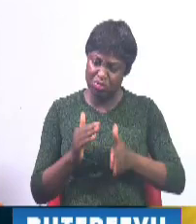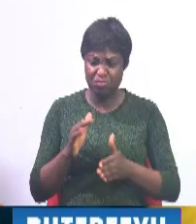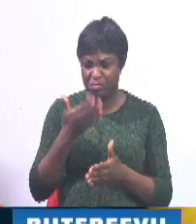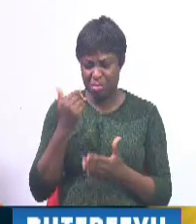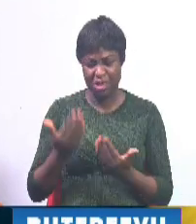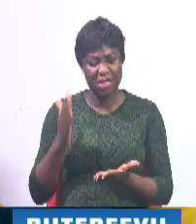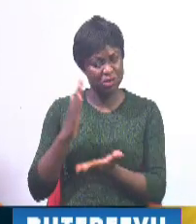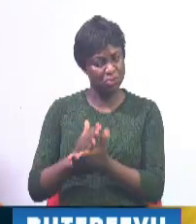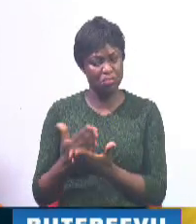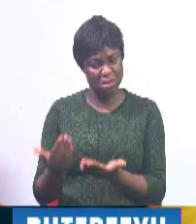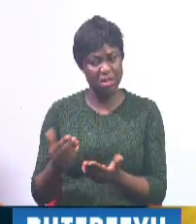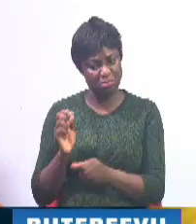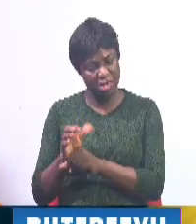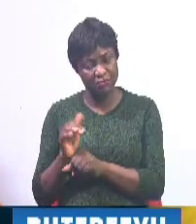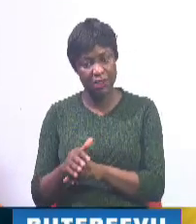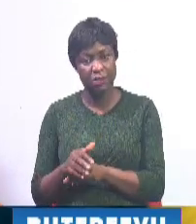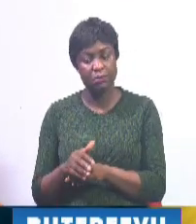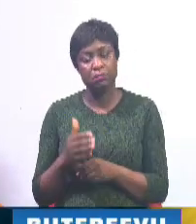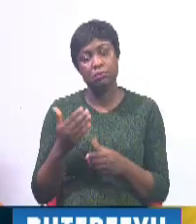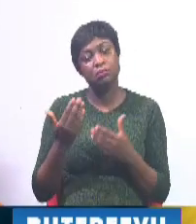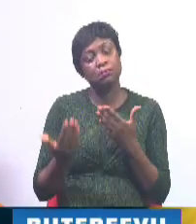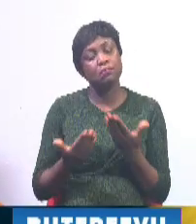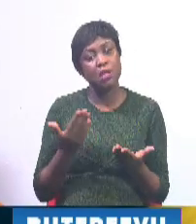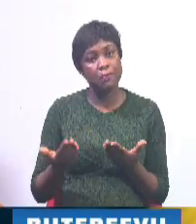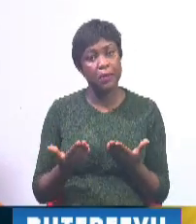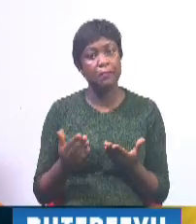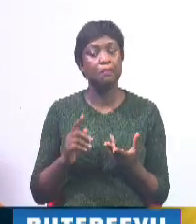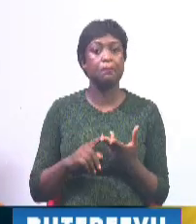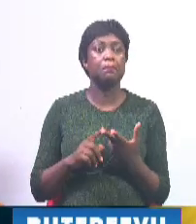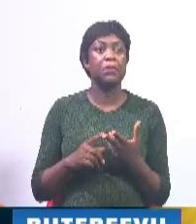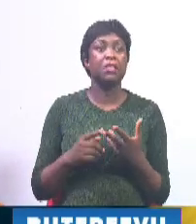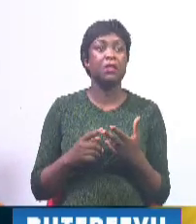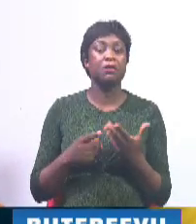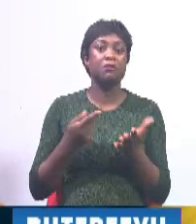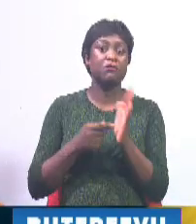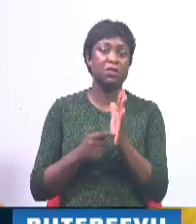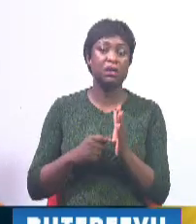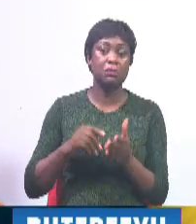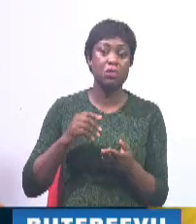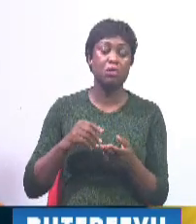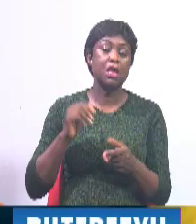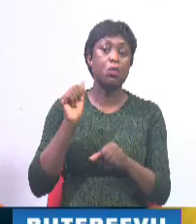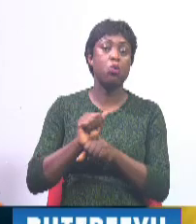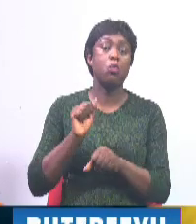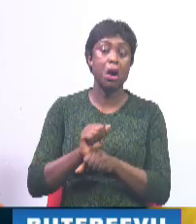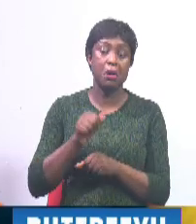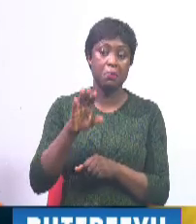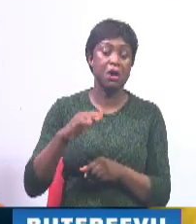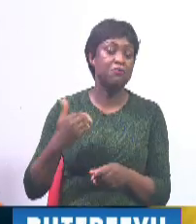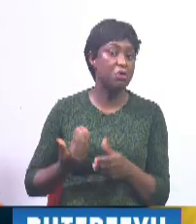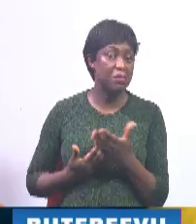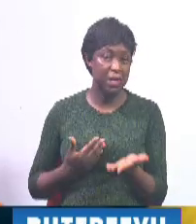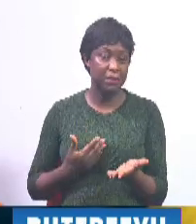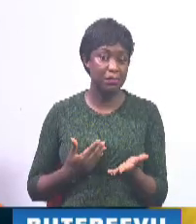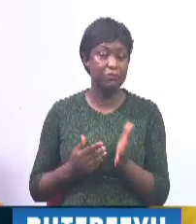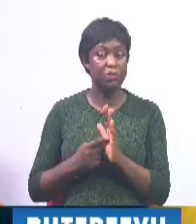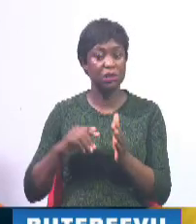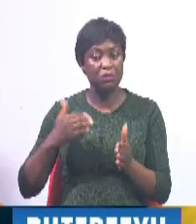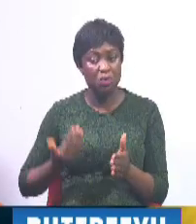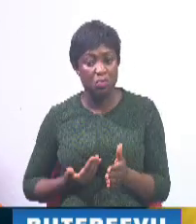nsonga. Waliwo ensonga nga emirimu gye bakola. Egyo gitabudde nnyo amaka. Omukyala